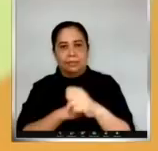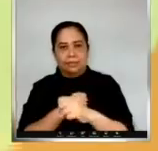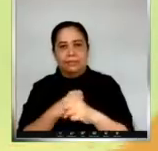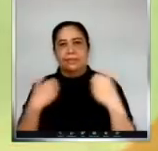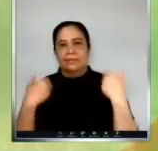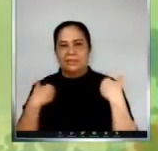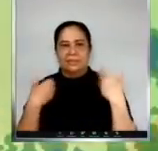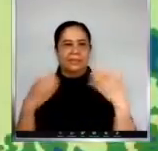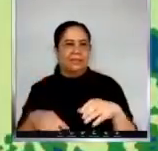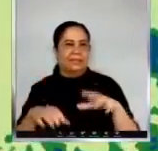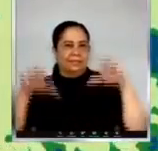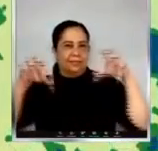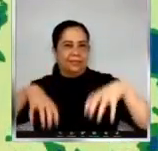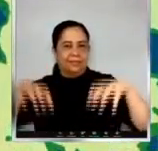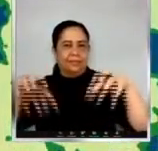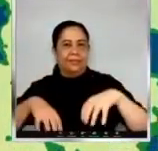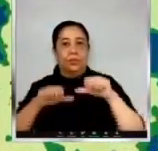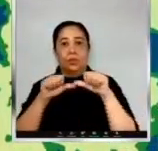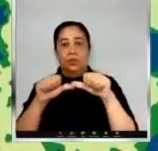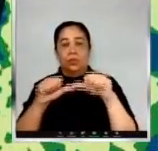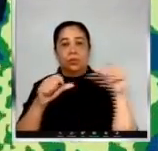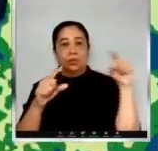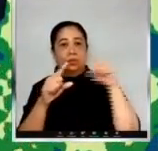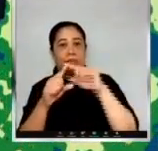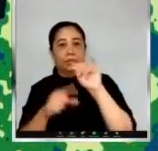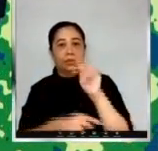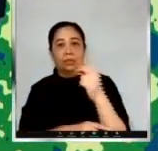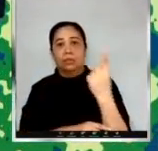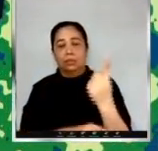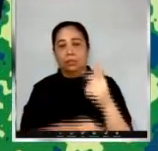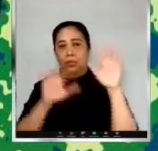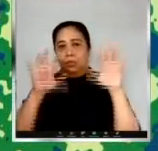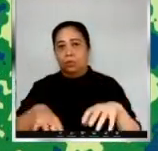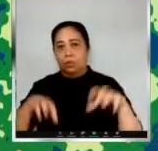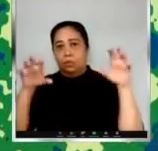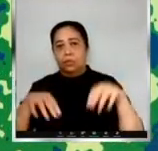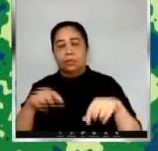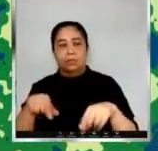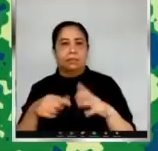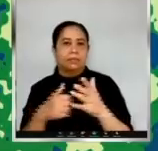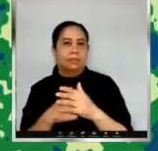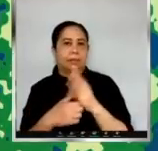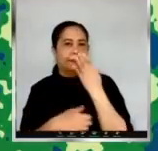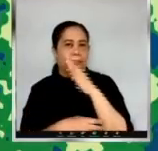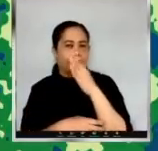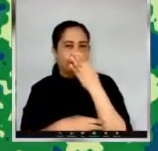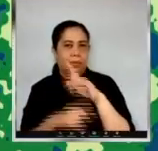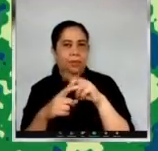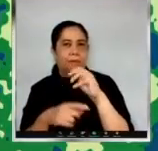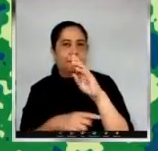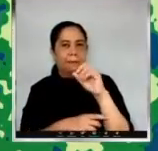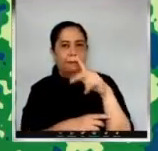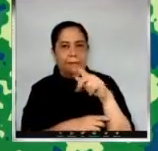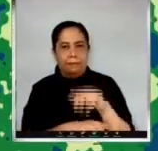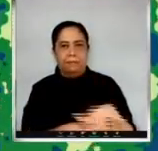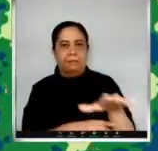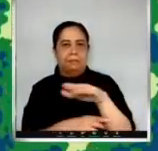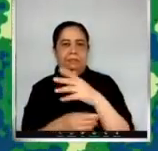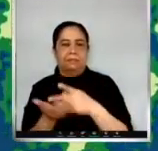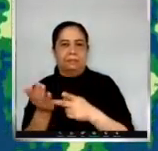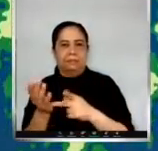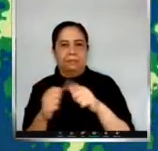ulan. Tuloy-tuloy din hanggang January 1 ang pag-ulan dito sa may Bicol Region, may Maropa, at ilang bahagi ng